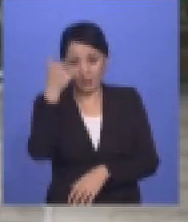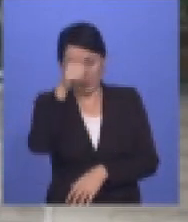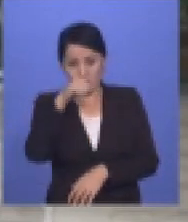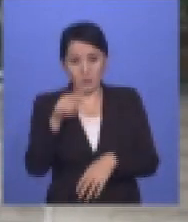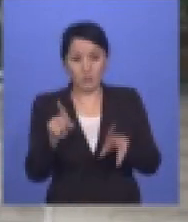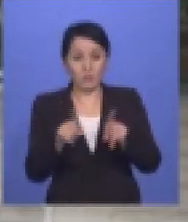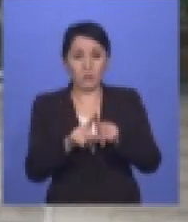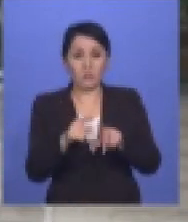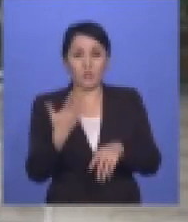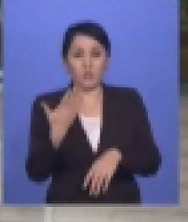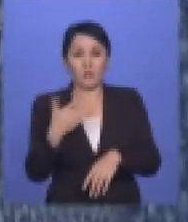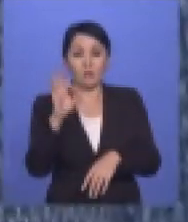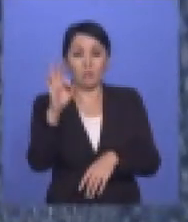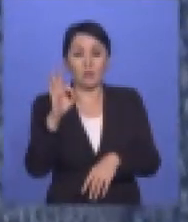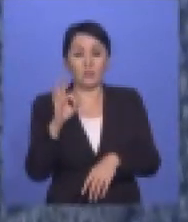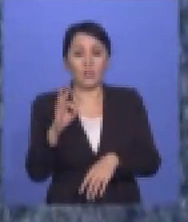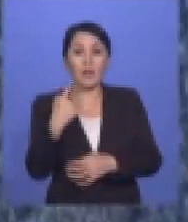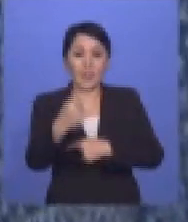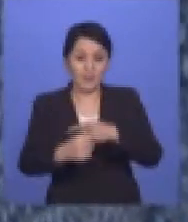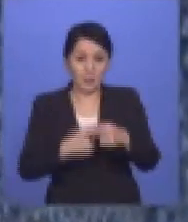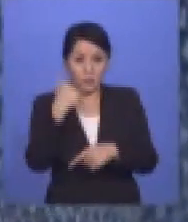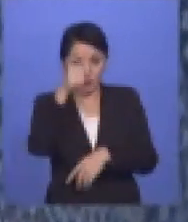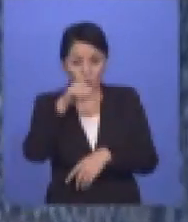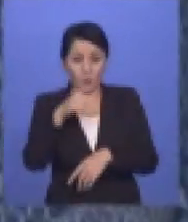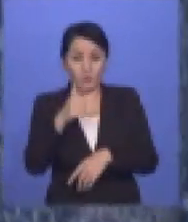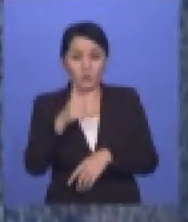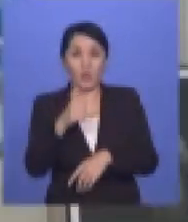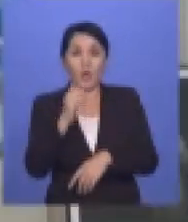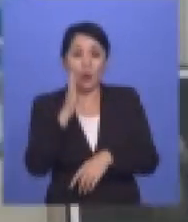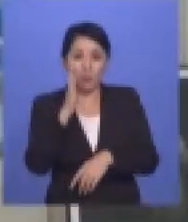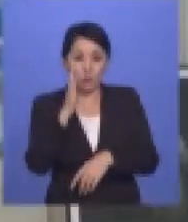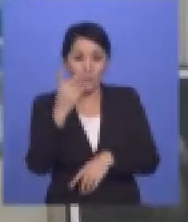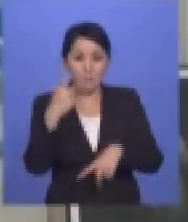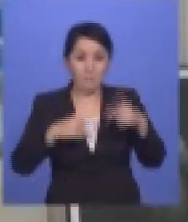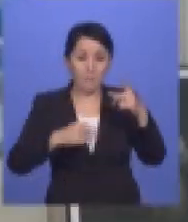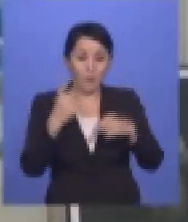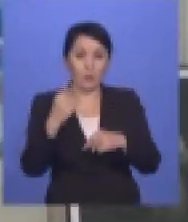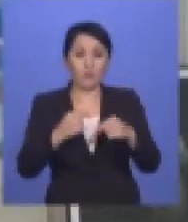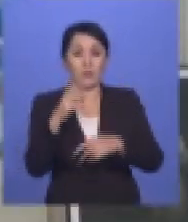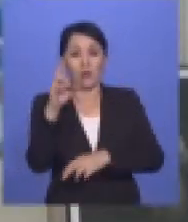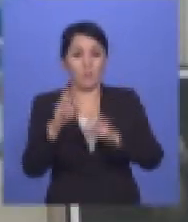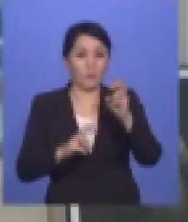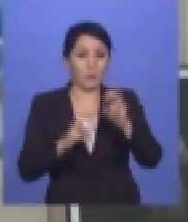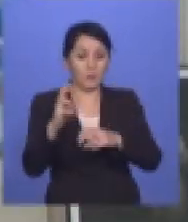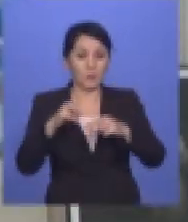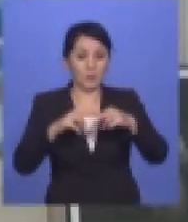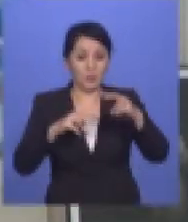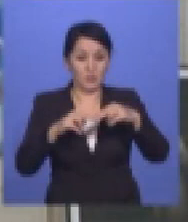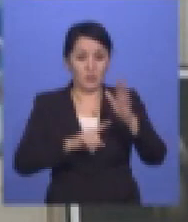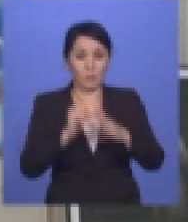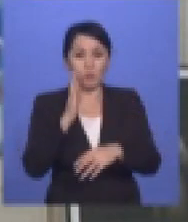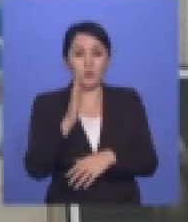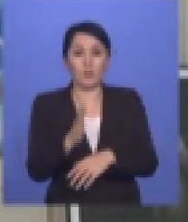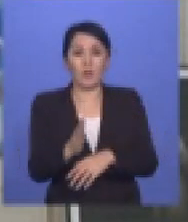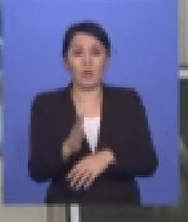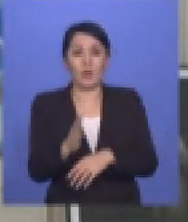салыстырғанда 50%-ға көтерді. Келесі жылдан бастап біз Құда қаласа сүт өнімінің зауытын салуға кірсеміз. Және